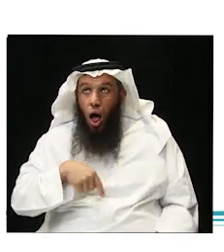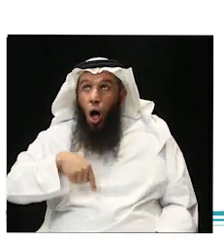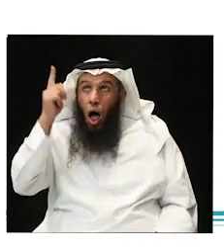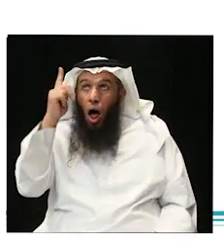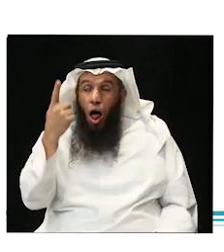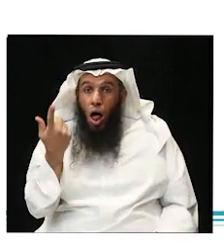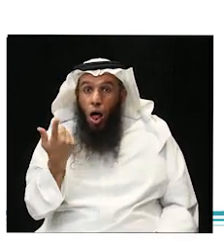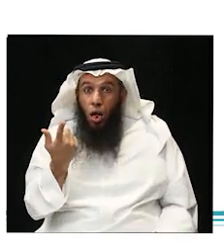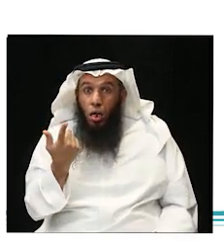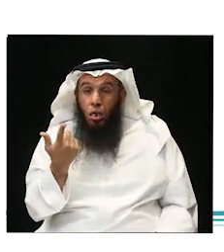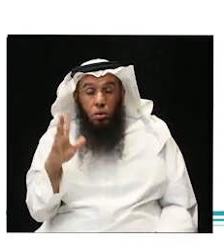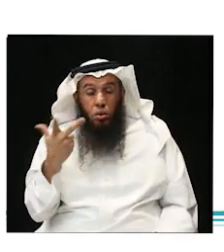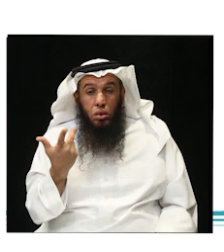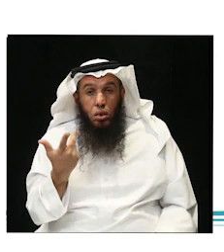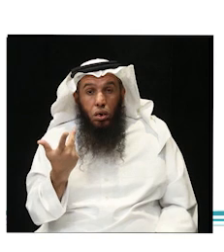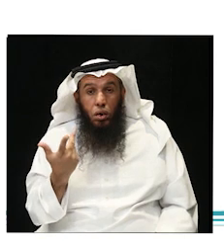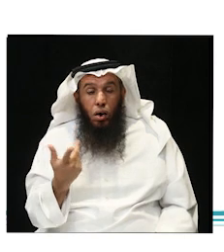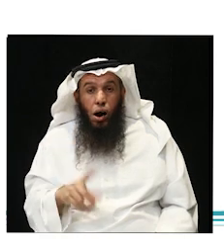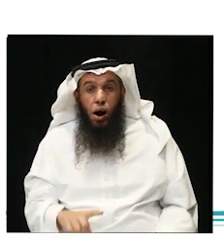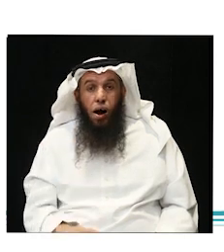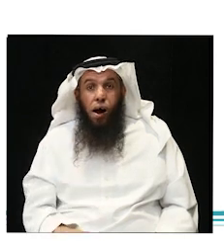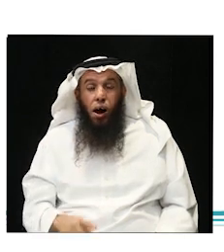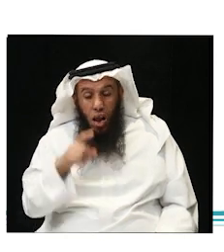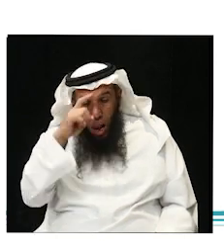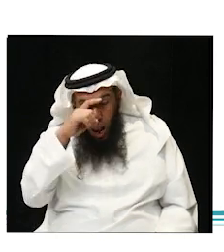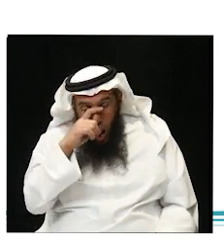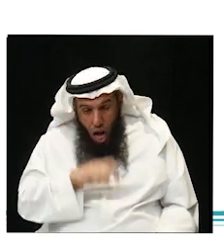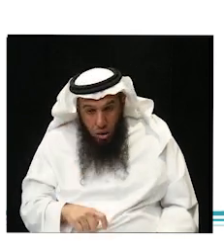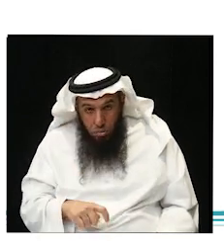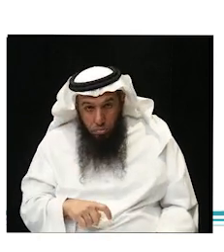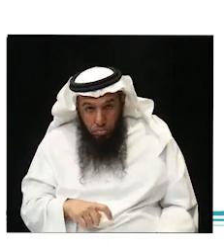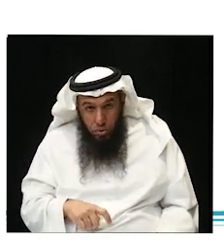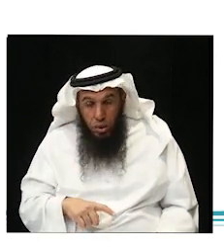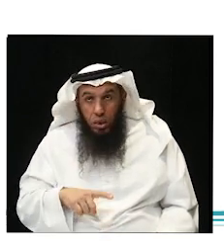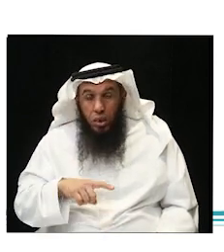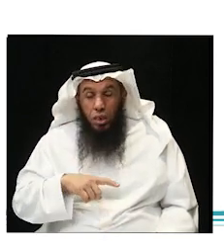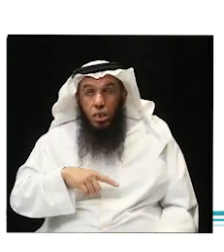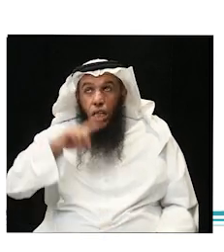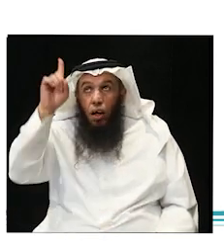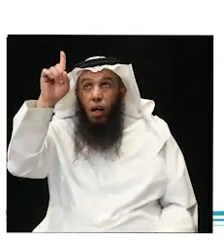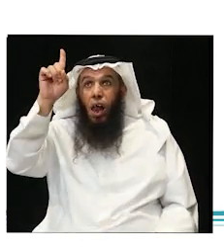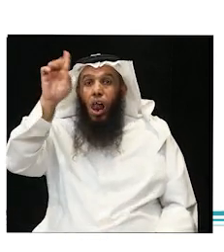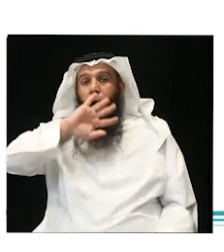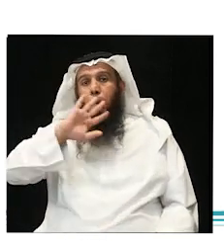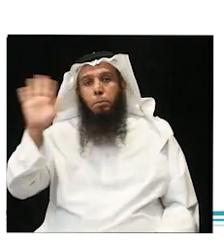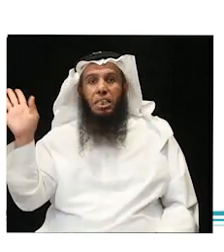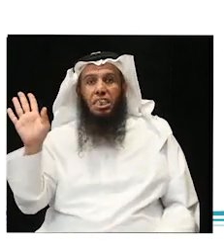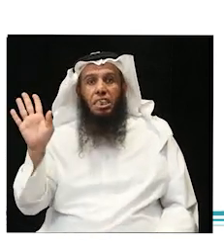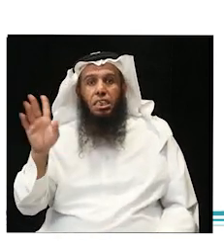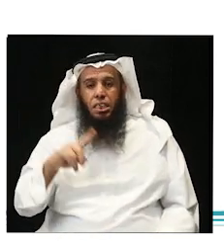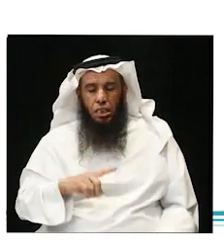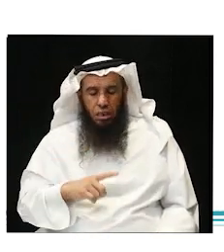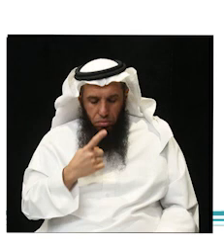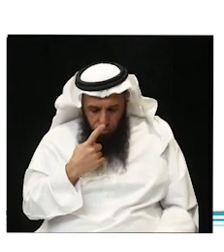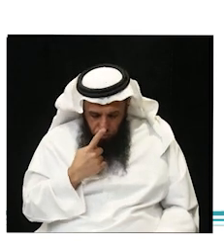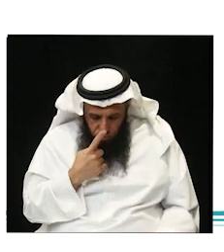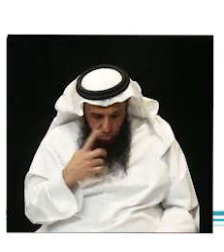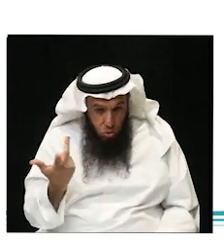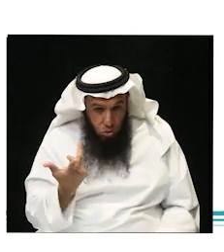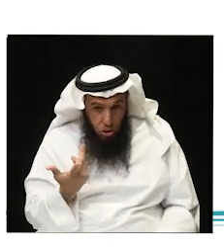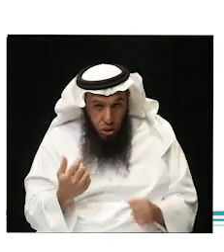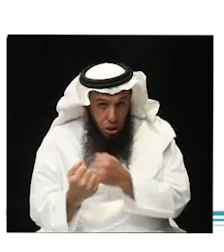يجب صرفها لله تعالى فقط، هذه هي الإجابة. لمن تصرف